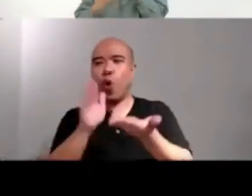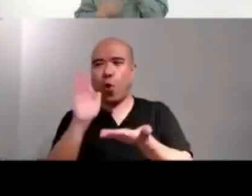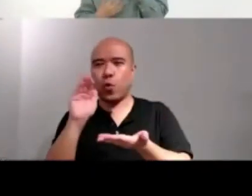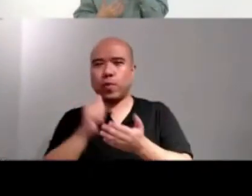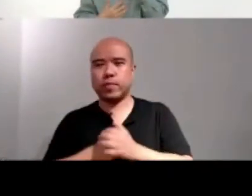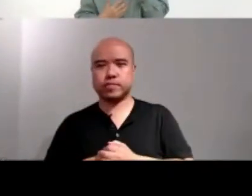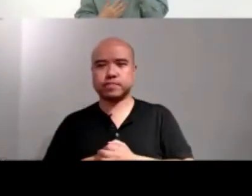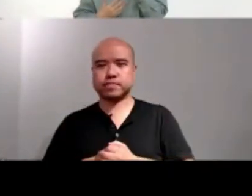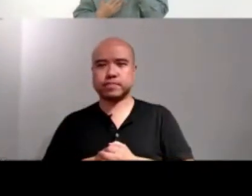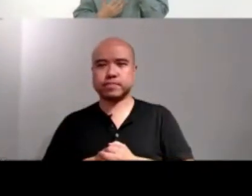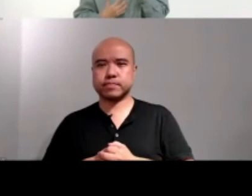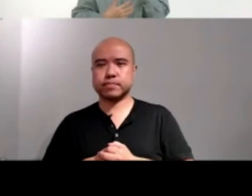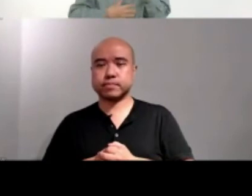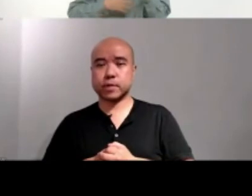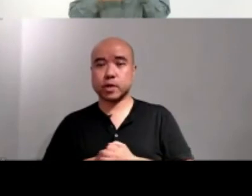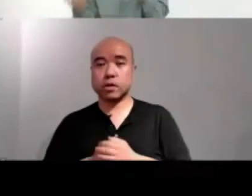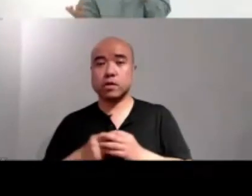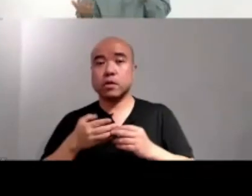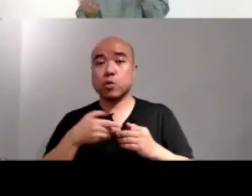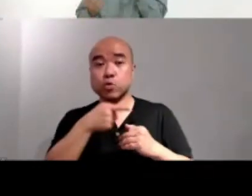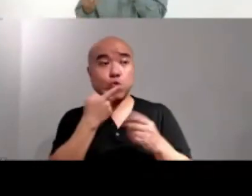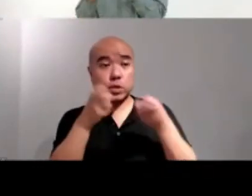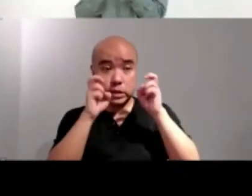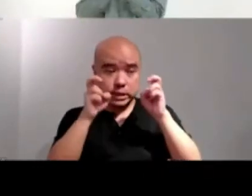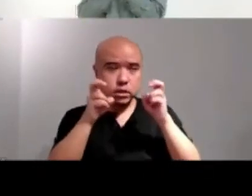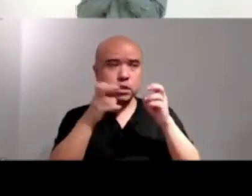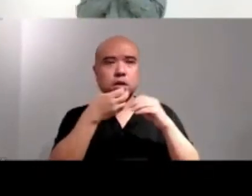唔同嘅句子就發布去世界各地。